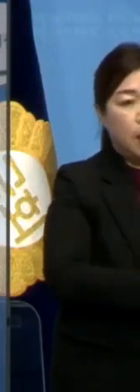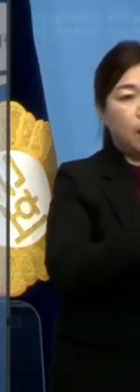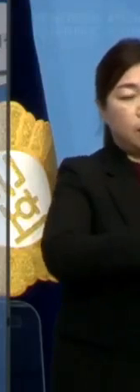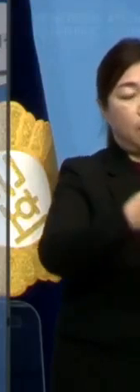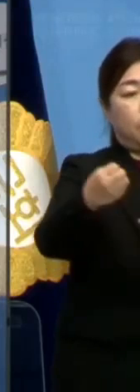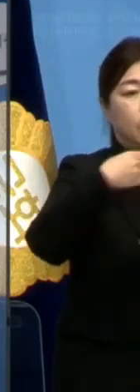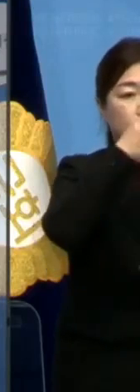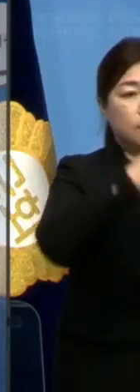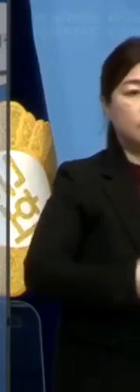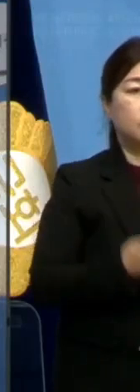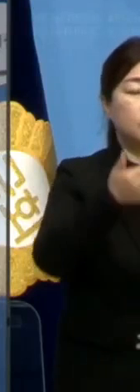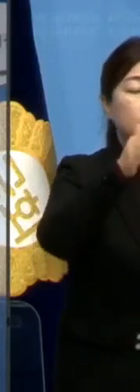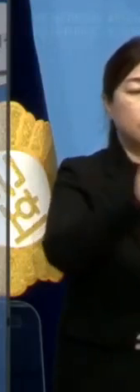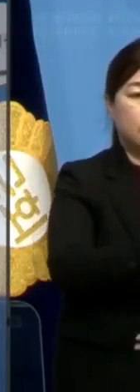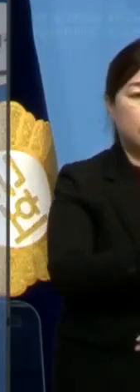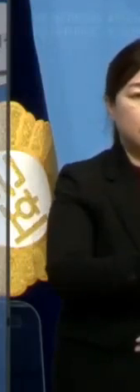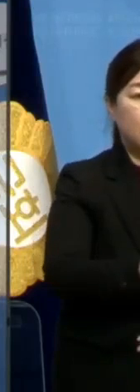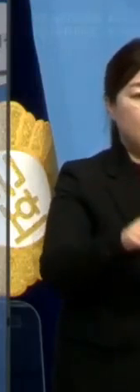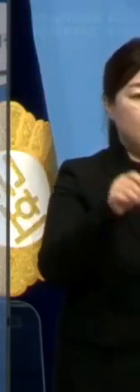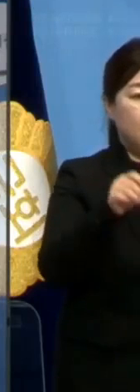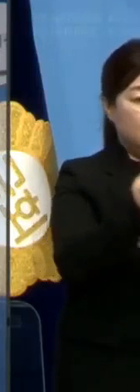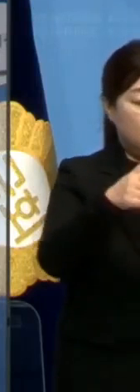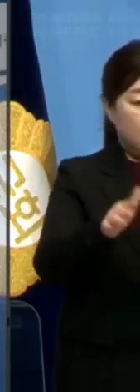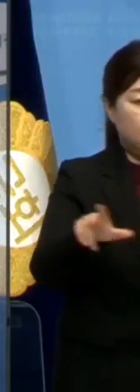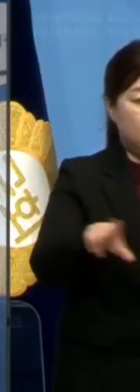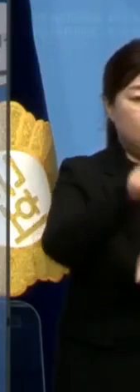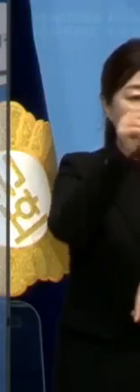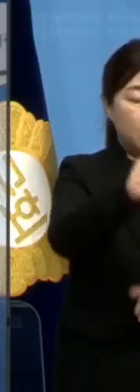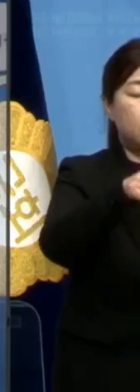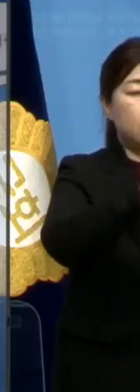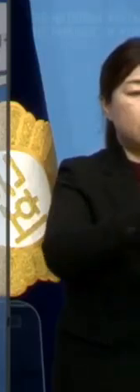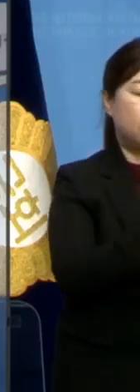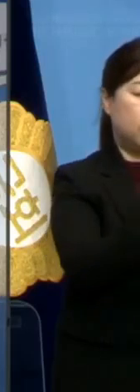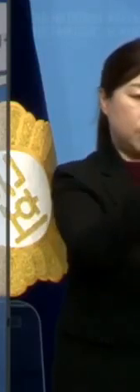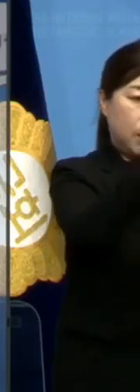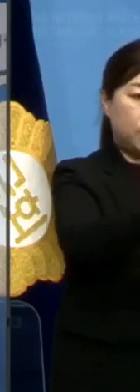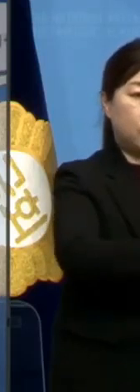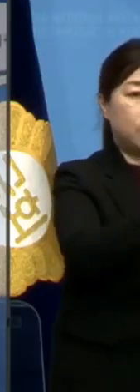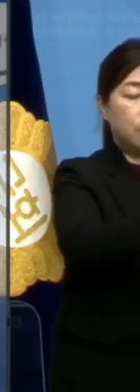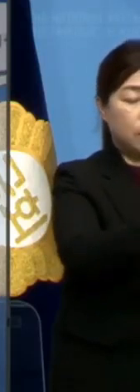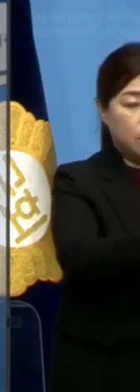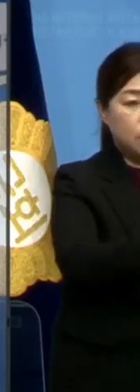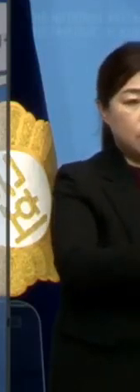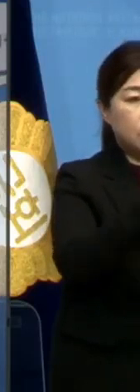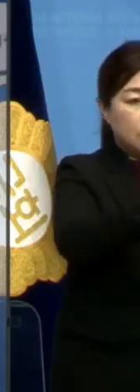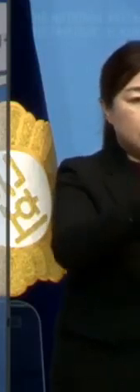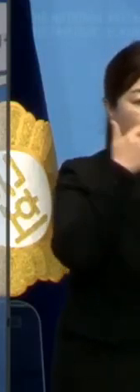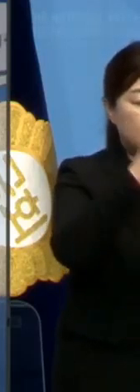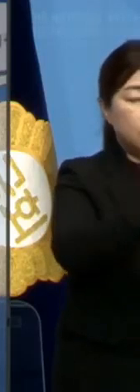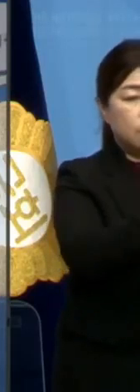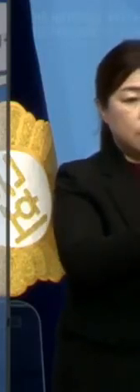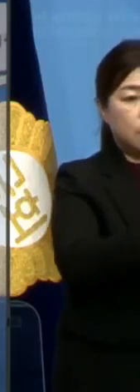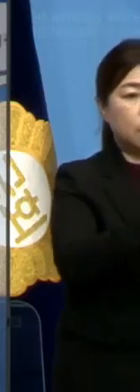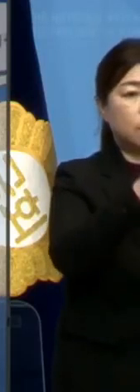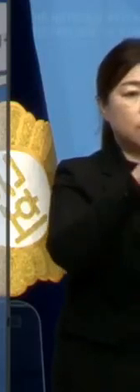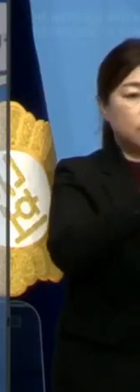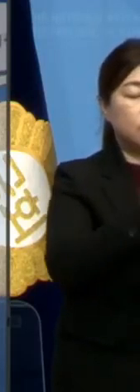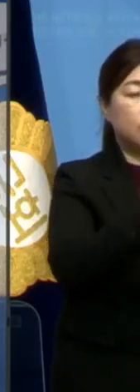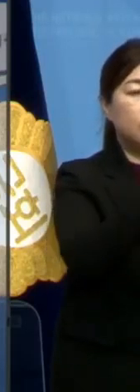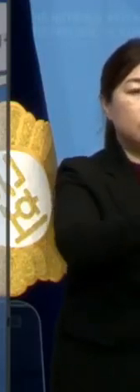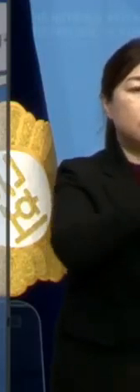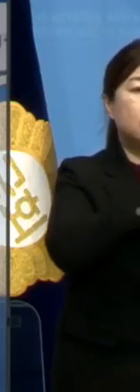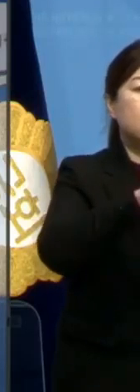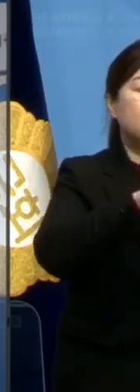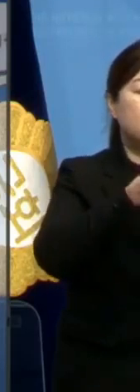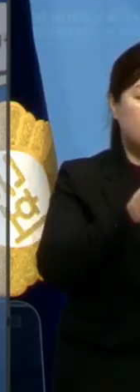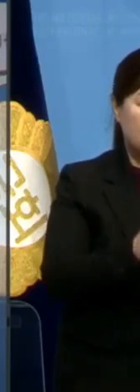참자고 했습니다. 그렇지만 당 사무총장으로서 도가 지나친 부분에 대해서는 짚고 넘어가야 한다고 판단되어 오늘